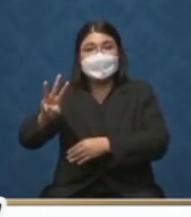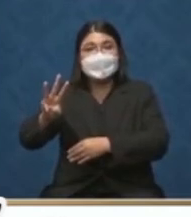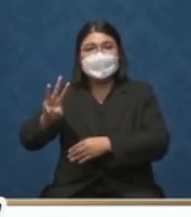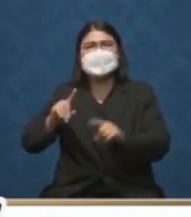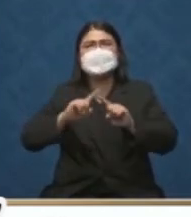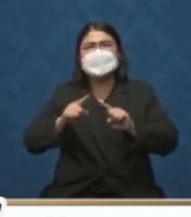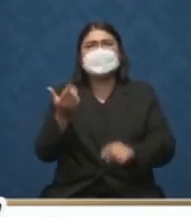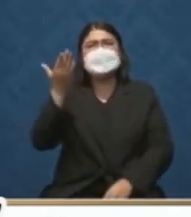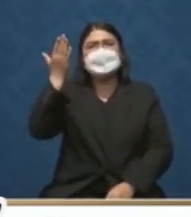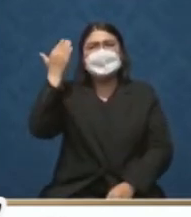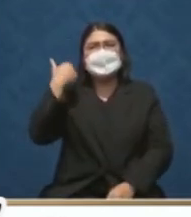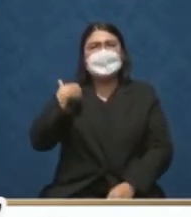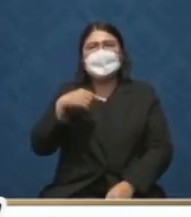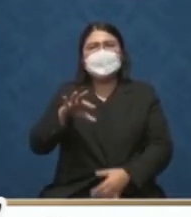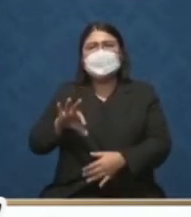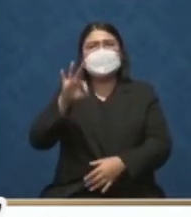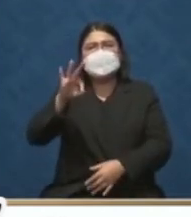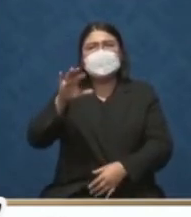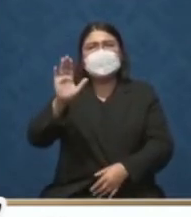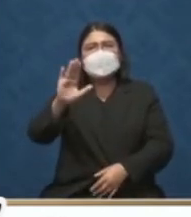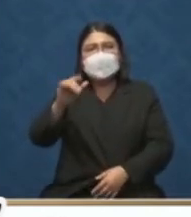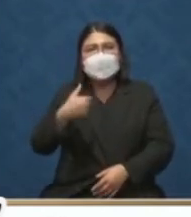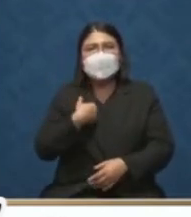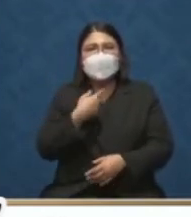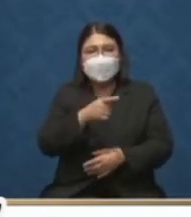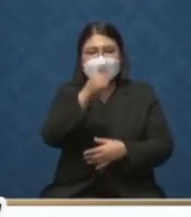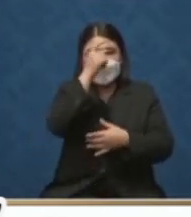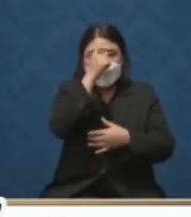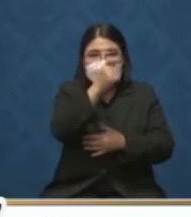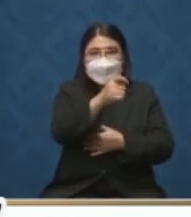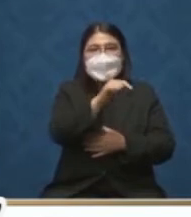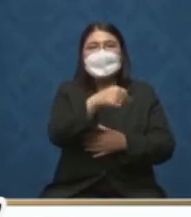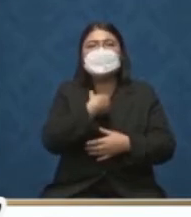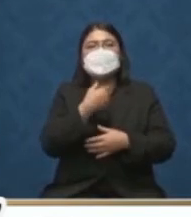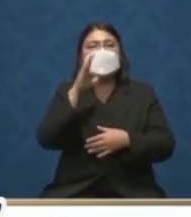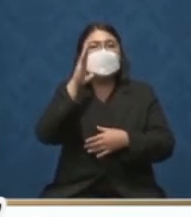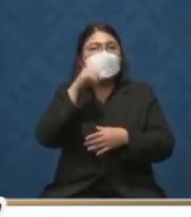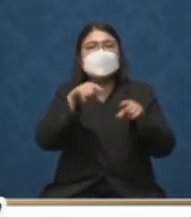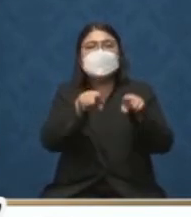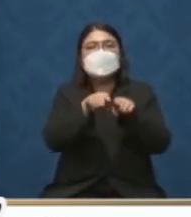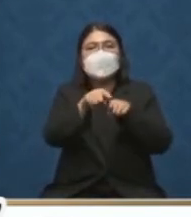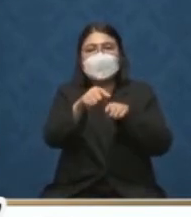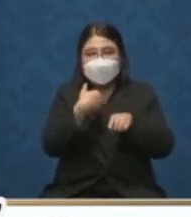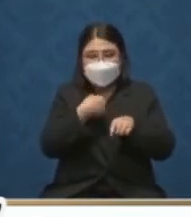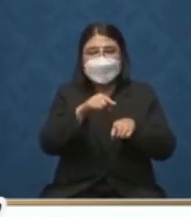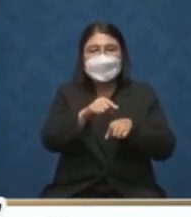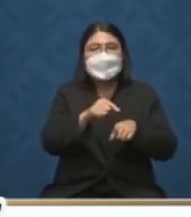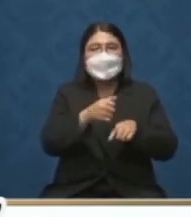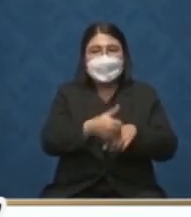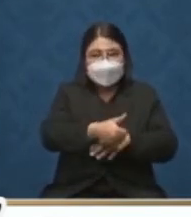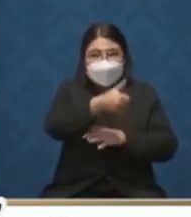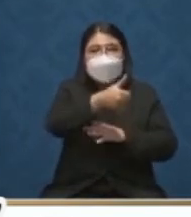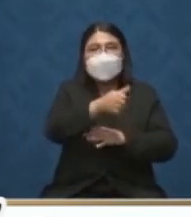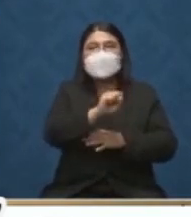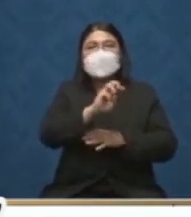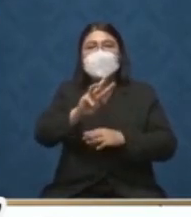อปี2557ผมมีการลงและสมัครเลือกตั้งสมาชิกวุฒิสภาหรือสว.แต่ต